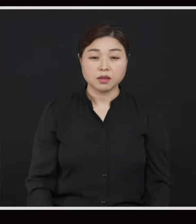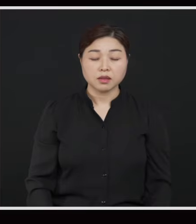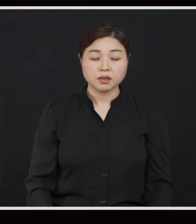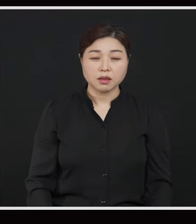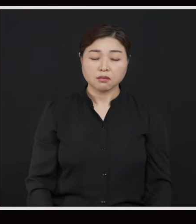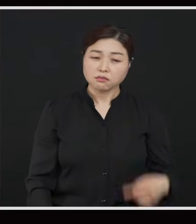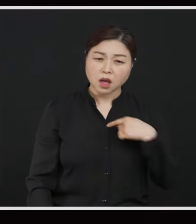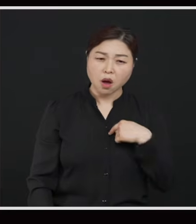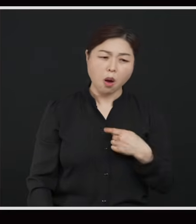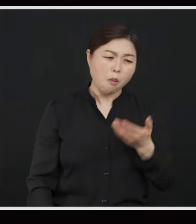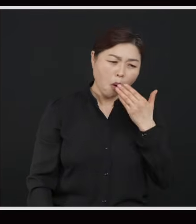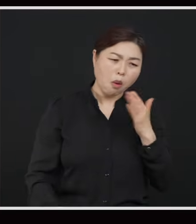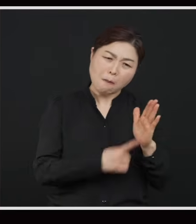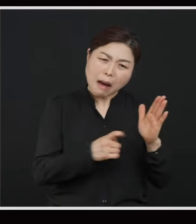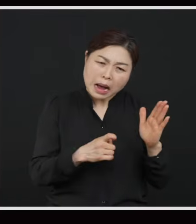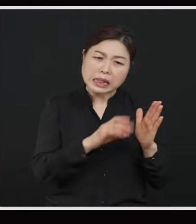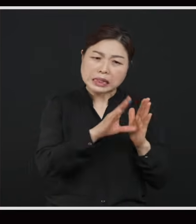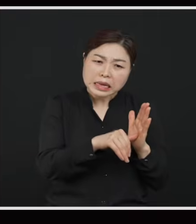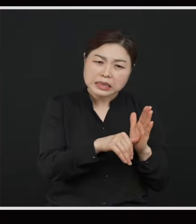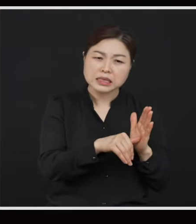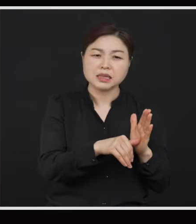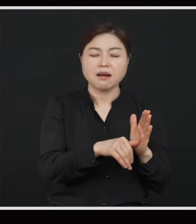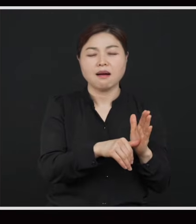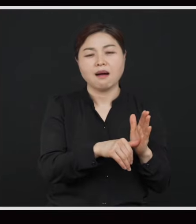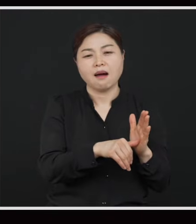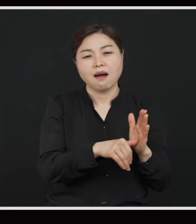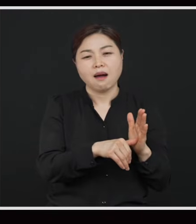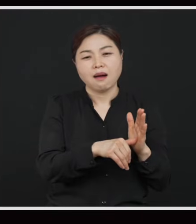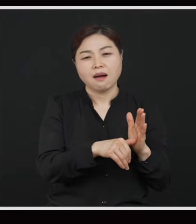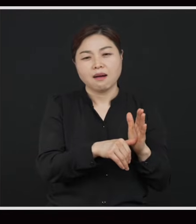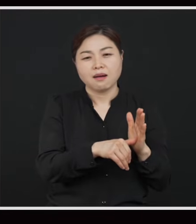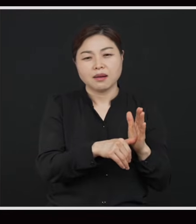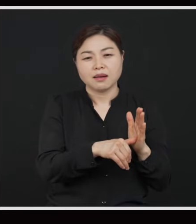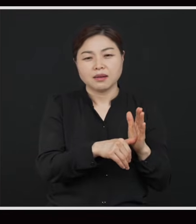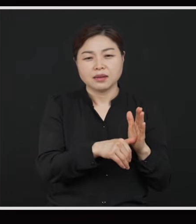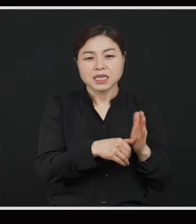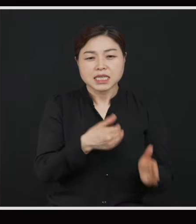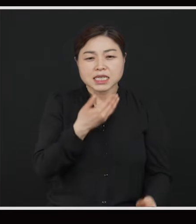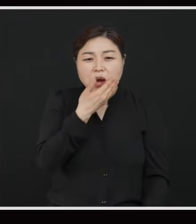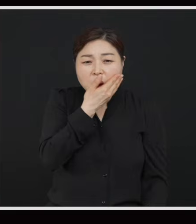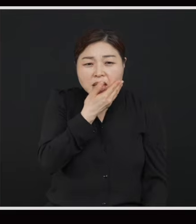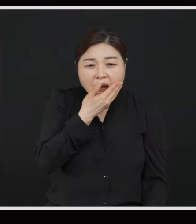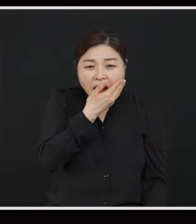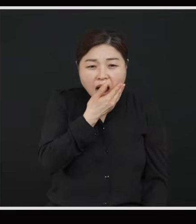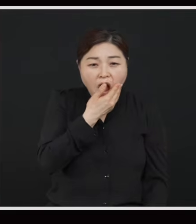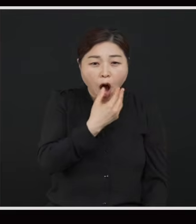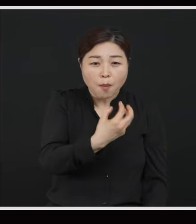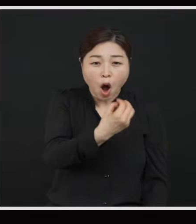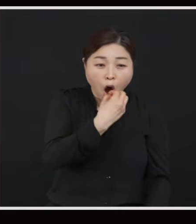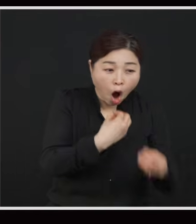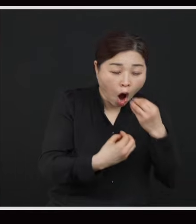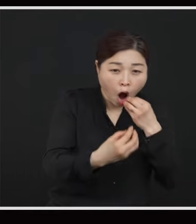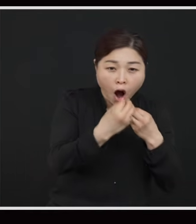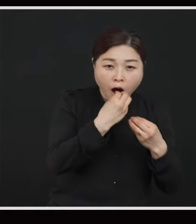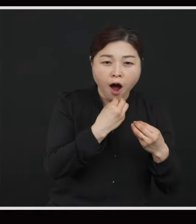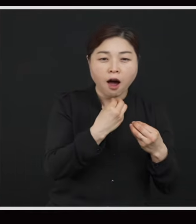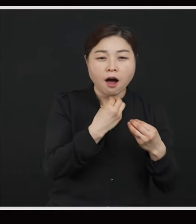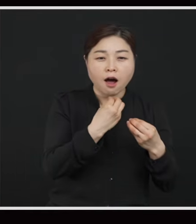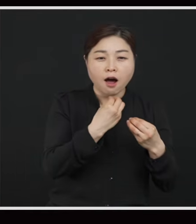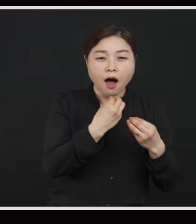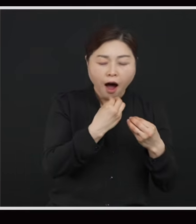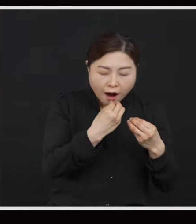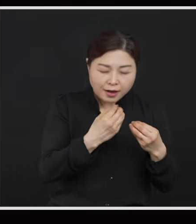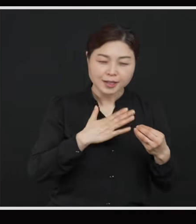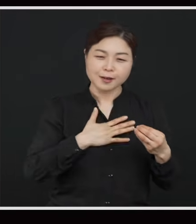게 없을 시절에는 모처럼 이게 그 모처럼 본 영양분을